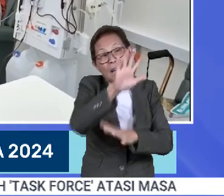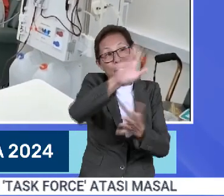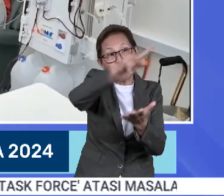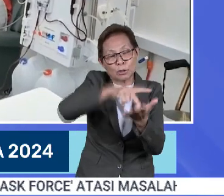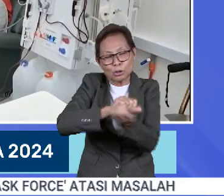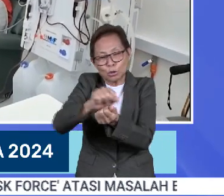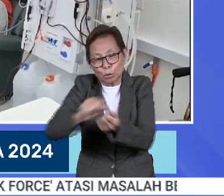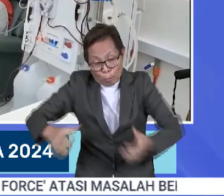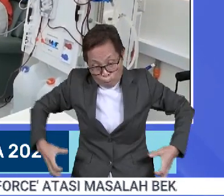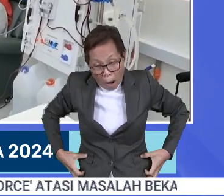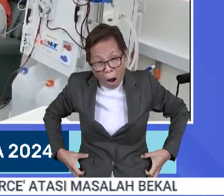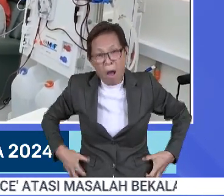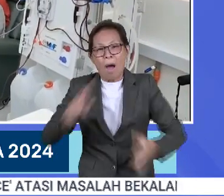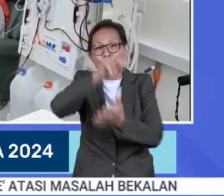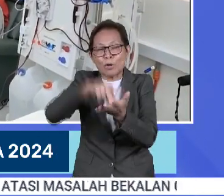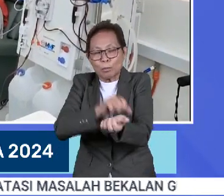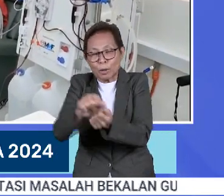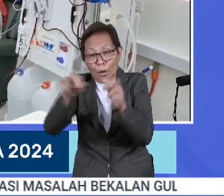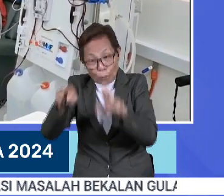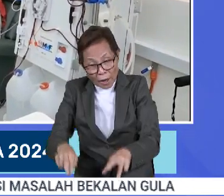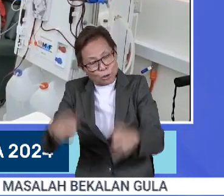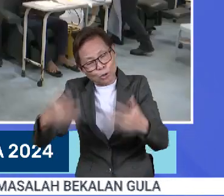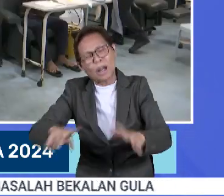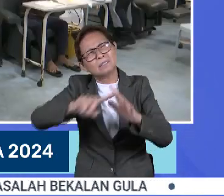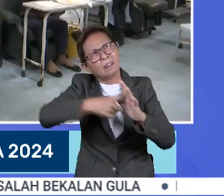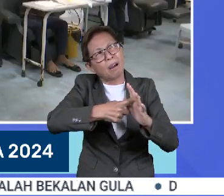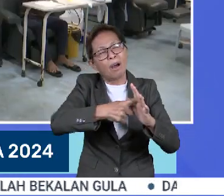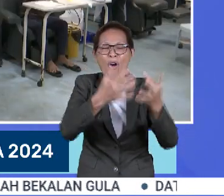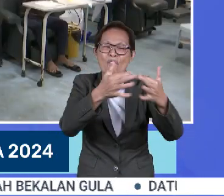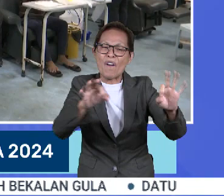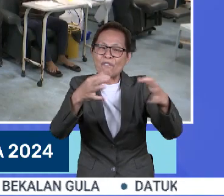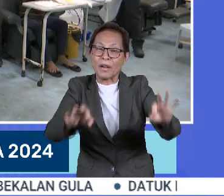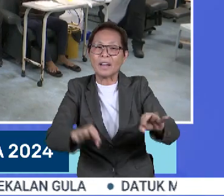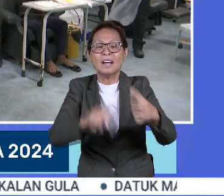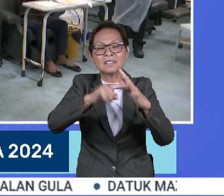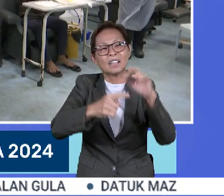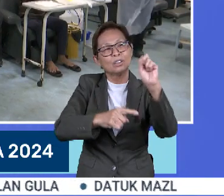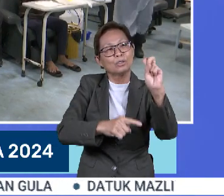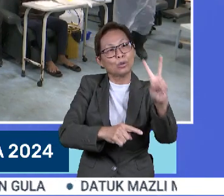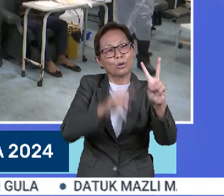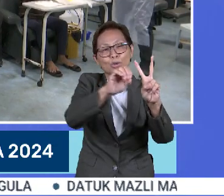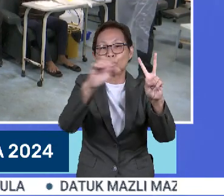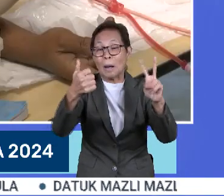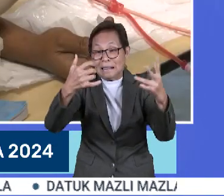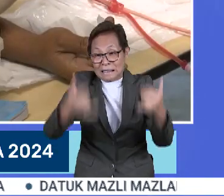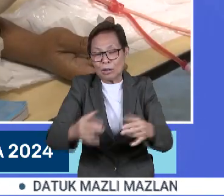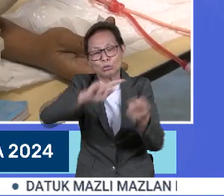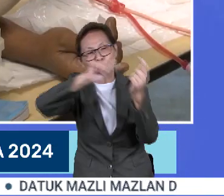pusatnya lisis dikenali sebagai pusat delisis rakyat telah beroperasi secara percuma sejak 2010 kini